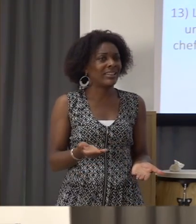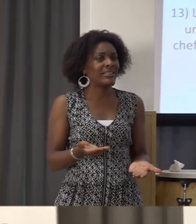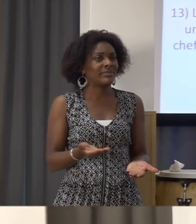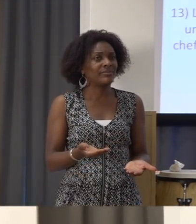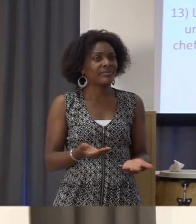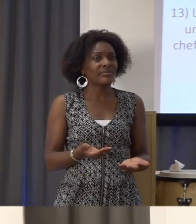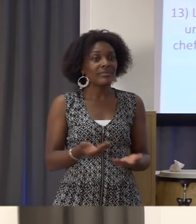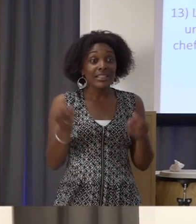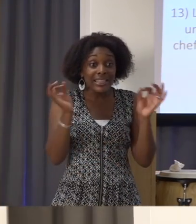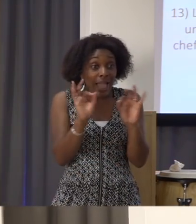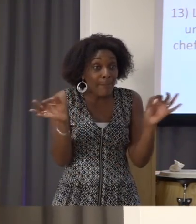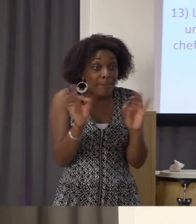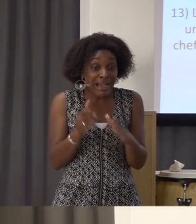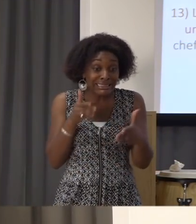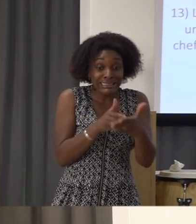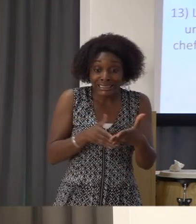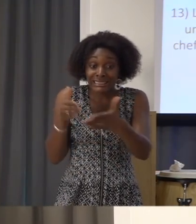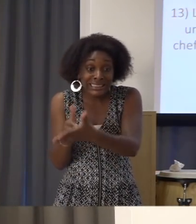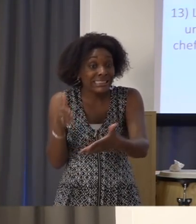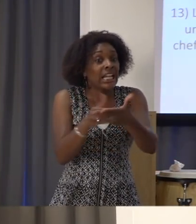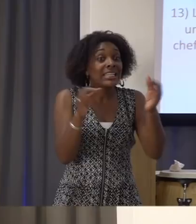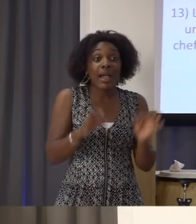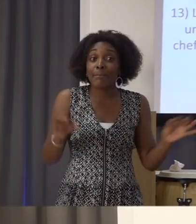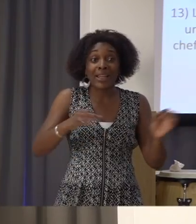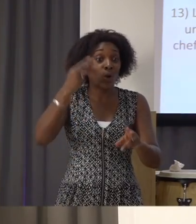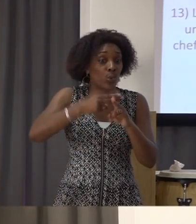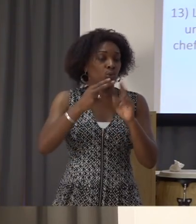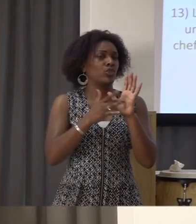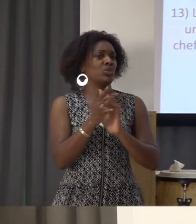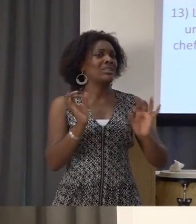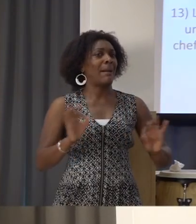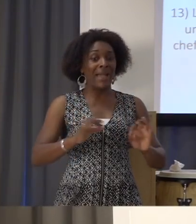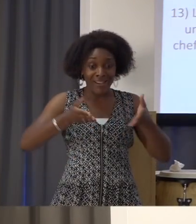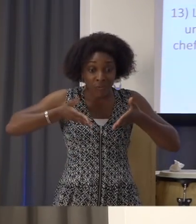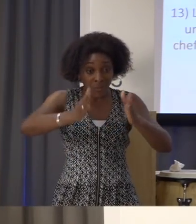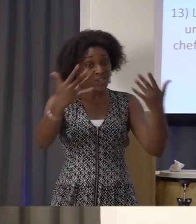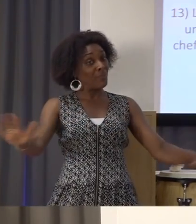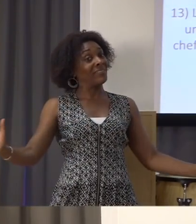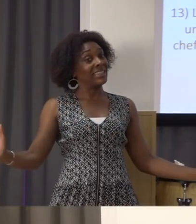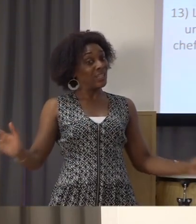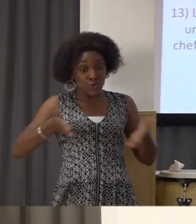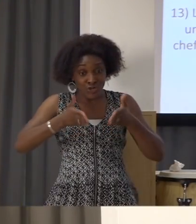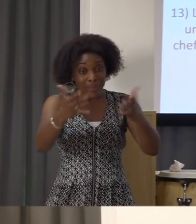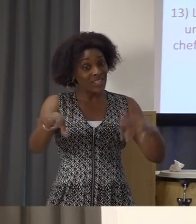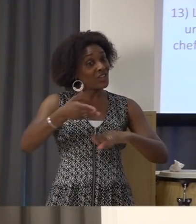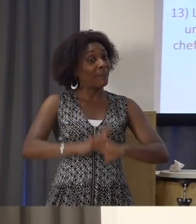Il n'y a pas d'obstacle au nom de Jésus-Christ. La voie est tracée.